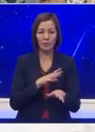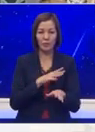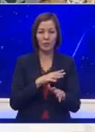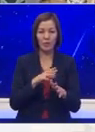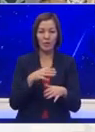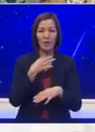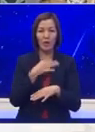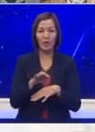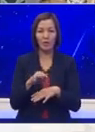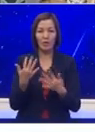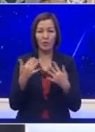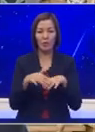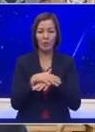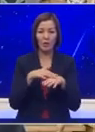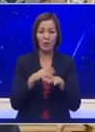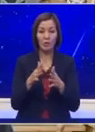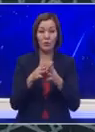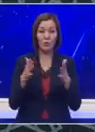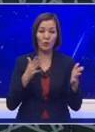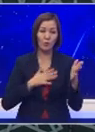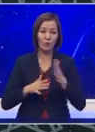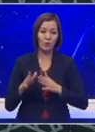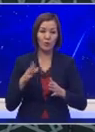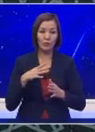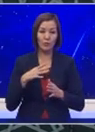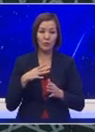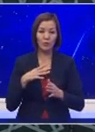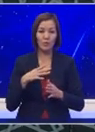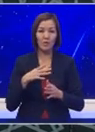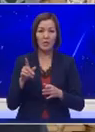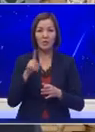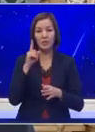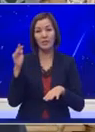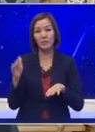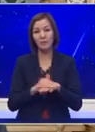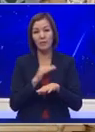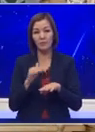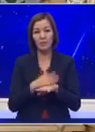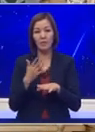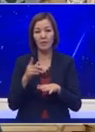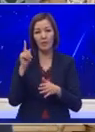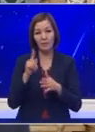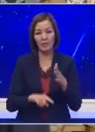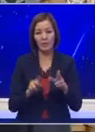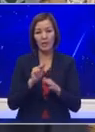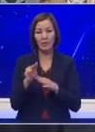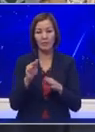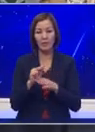аудан, ауыл жамағаты үлкен қуанышқа бөленуде. Жастарды мейірімдікке, имандылыққа